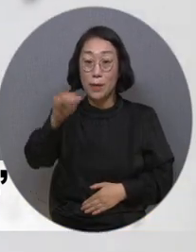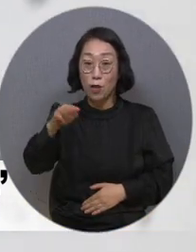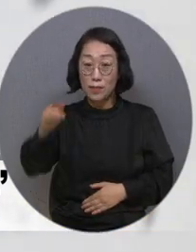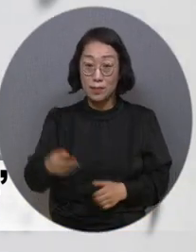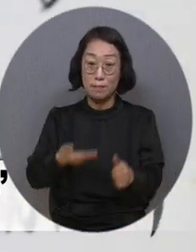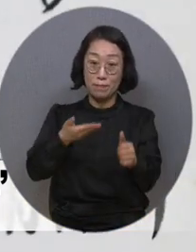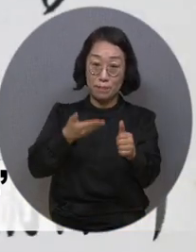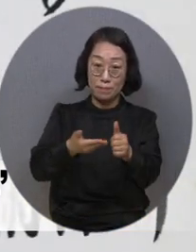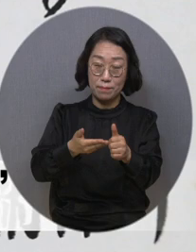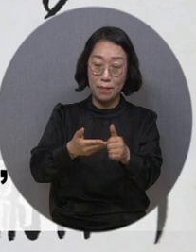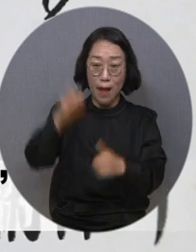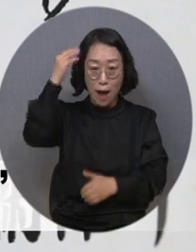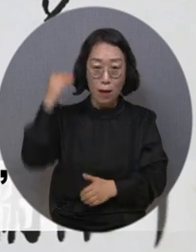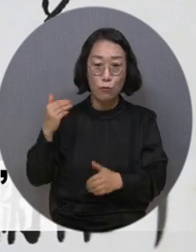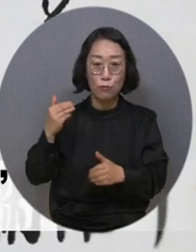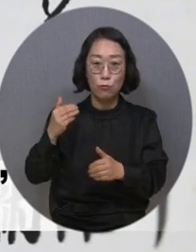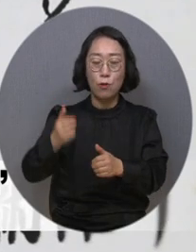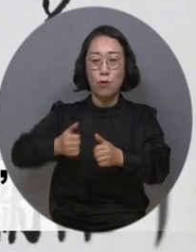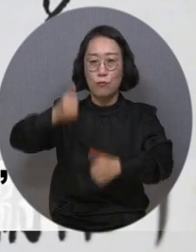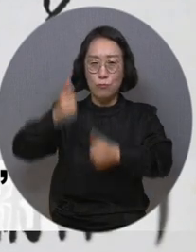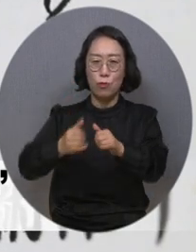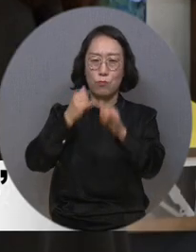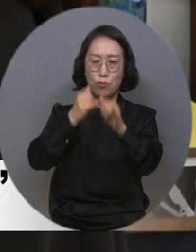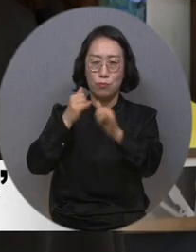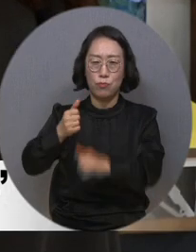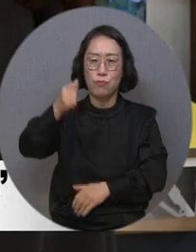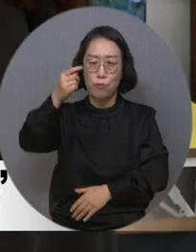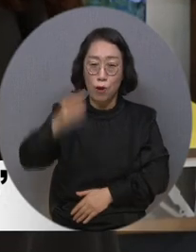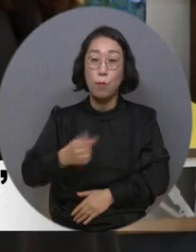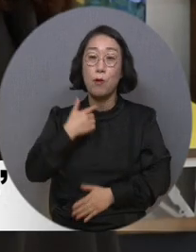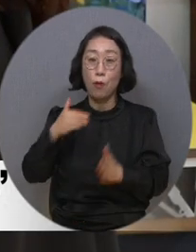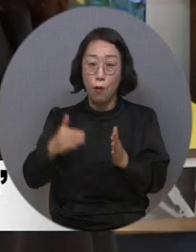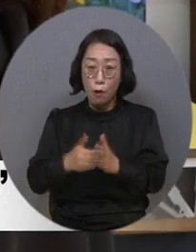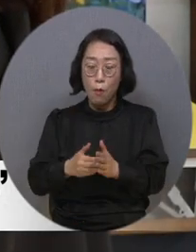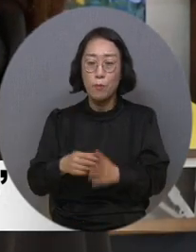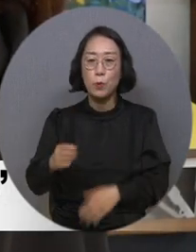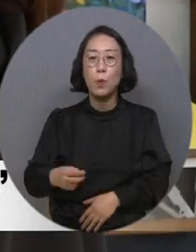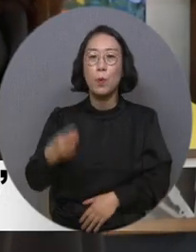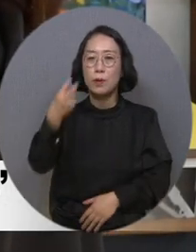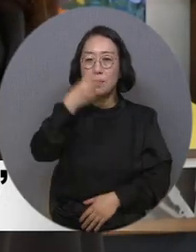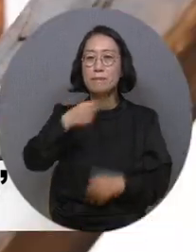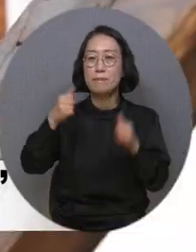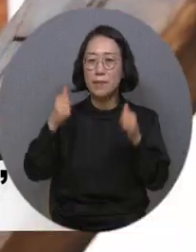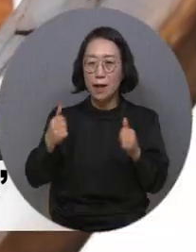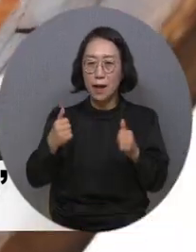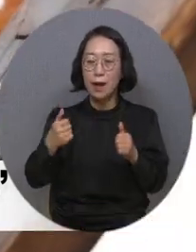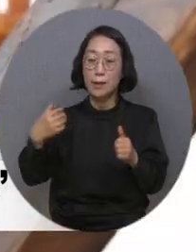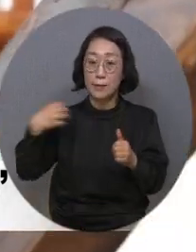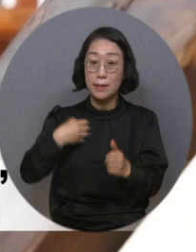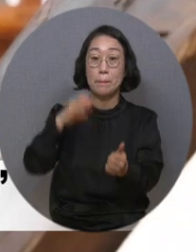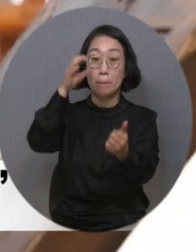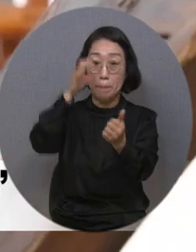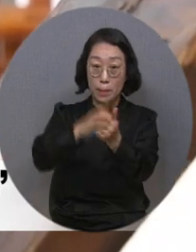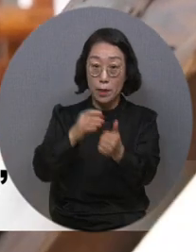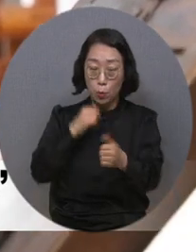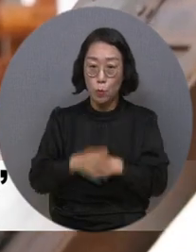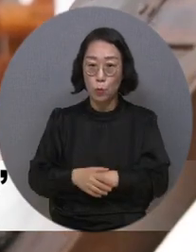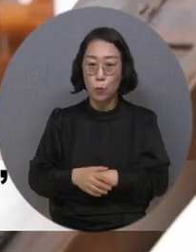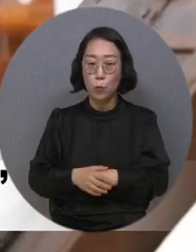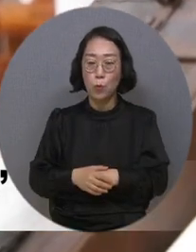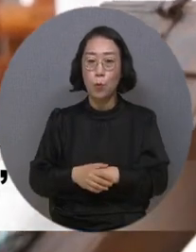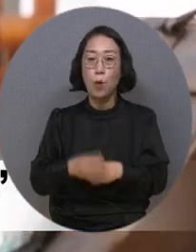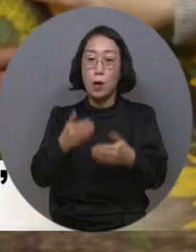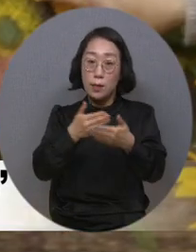작가는 대한민국 미술대전에서 다수 수상하고 각종 미술대전 심사위원 등 국립현대미술관